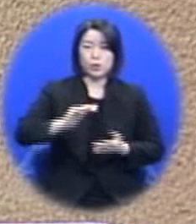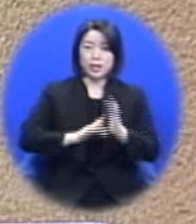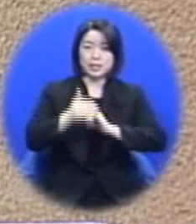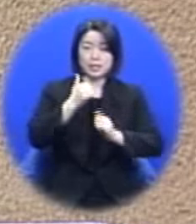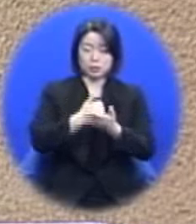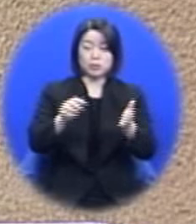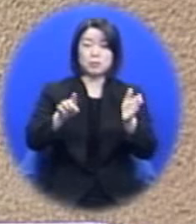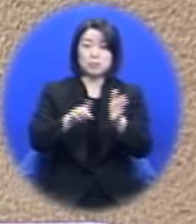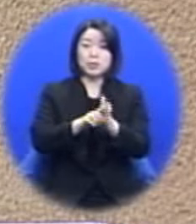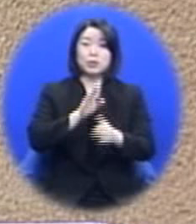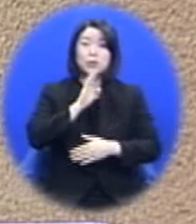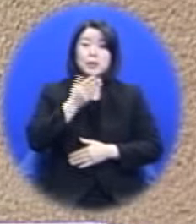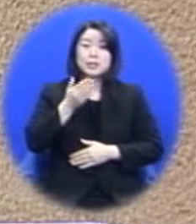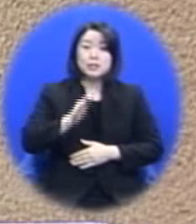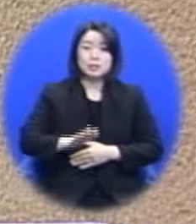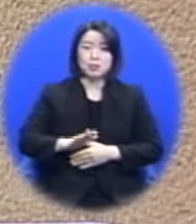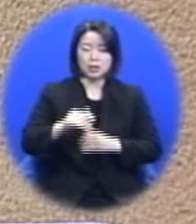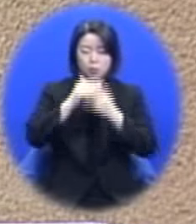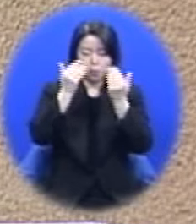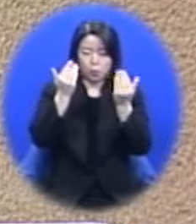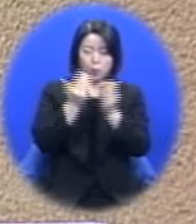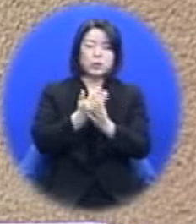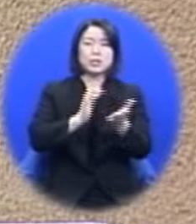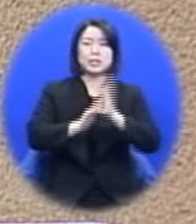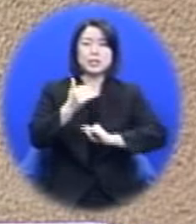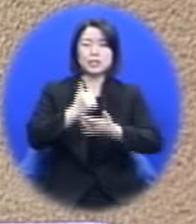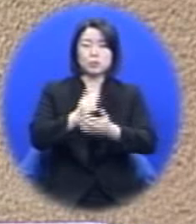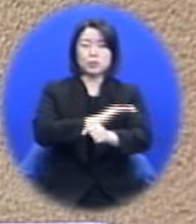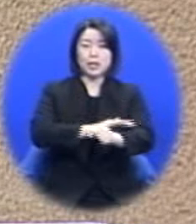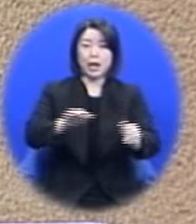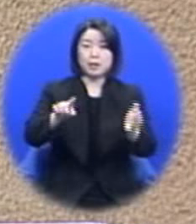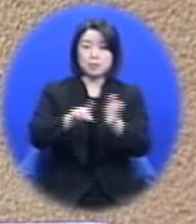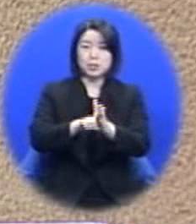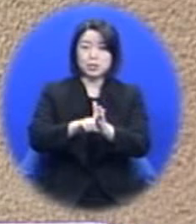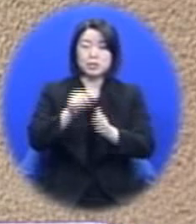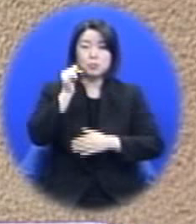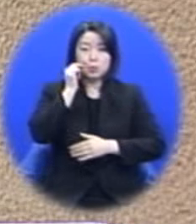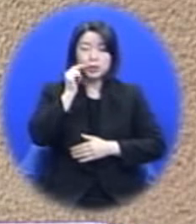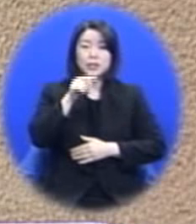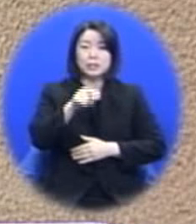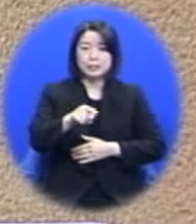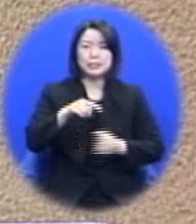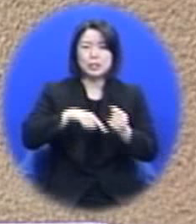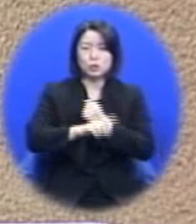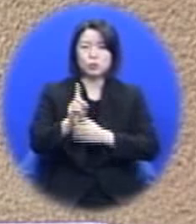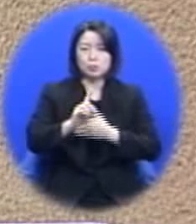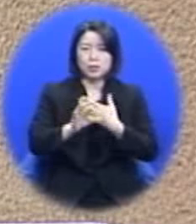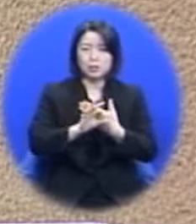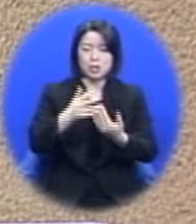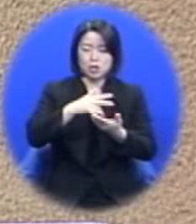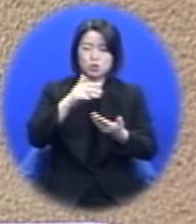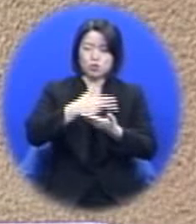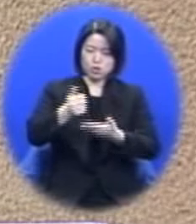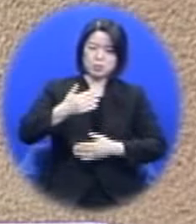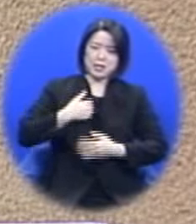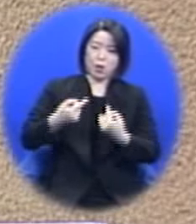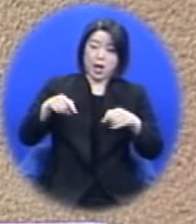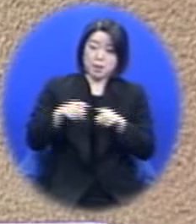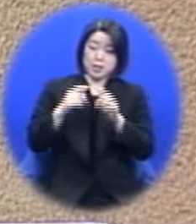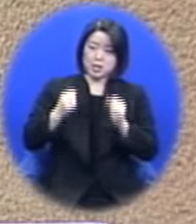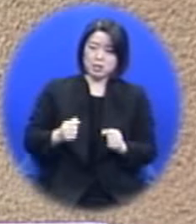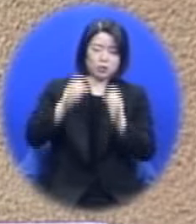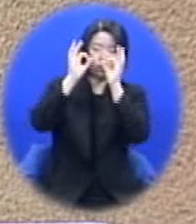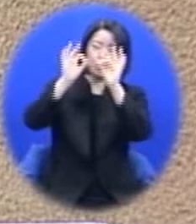믿지만 사실 온전히 예수님을 잘 믿지 못하는 것은 주님이 나와 함께 계시는 것이 보이지 않아서